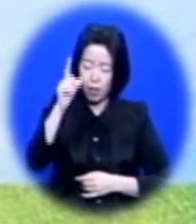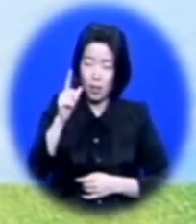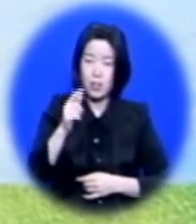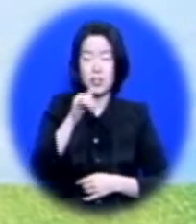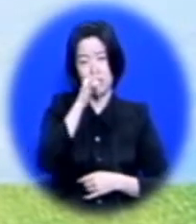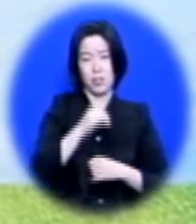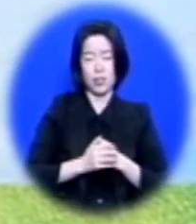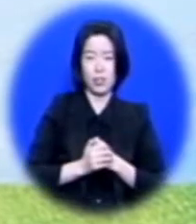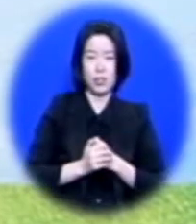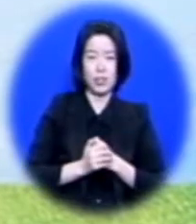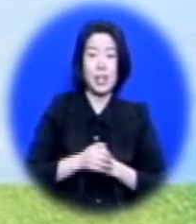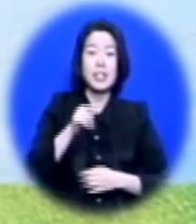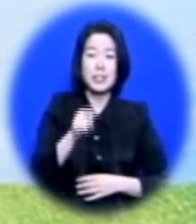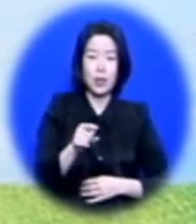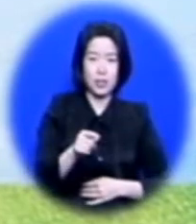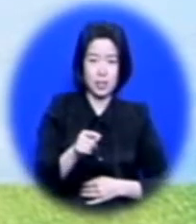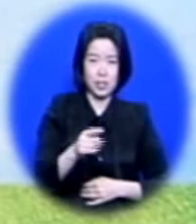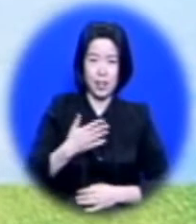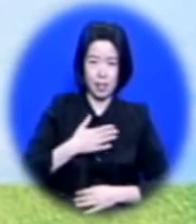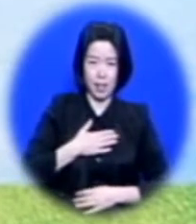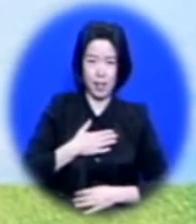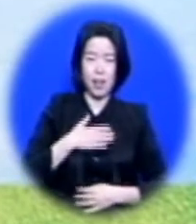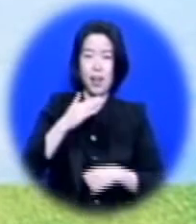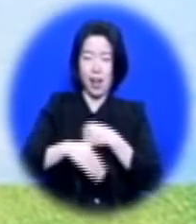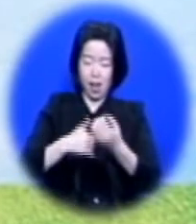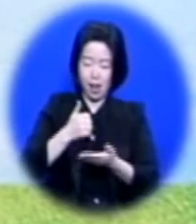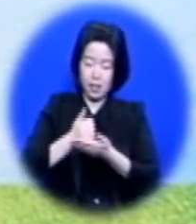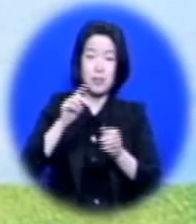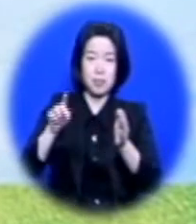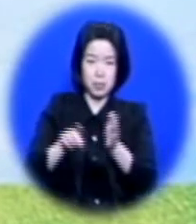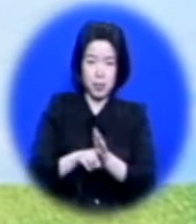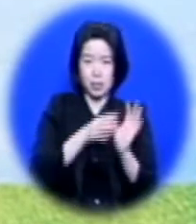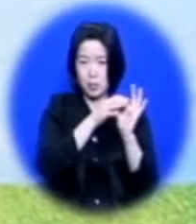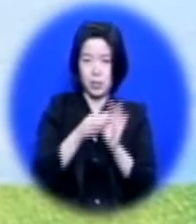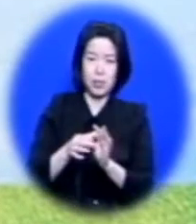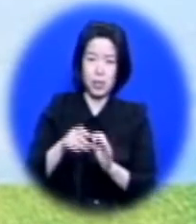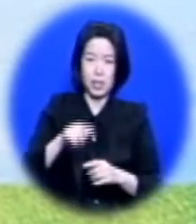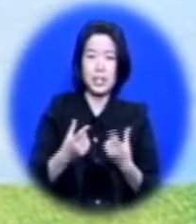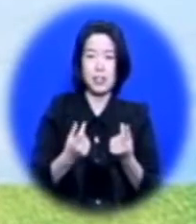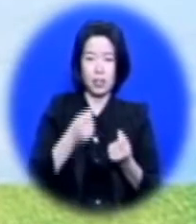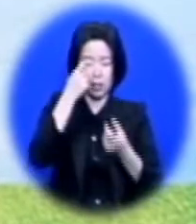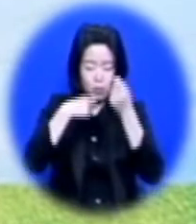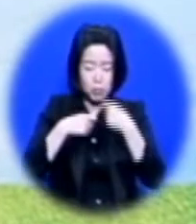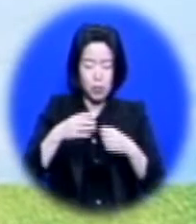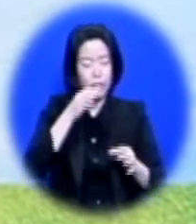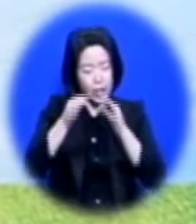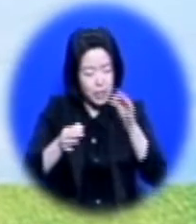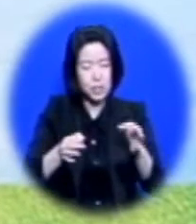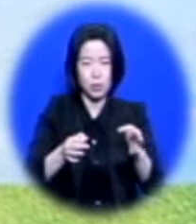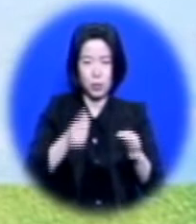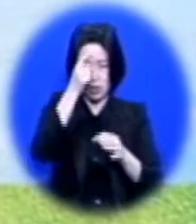있었습니다 그것은 내가 하나님을 믿으면서 이렇게 눈물로 단식으로